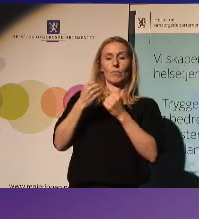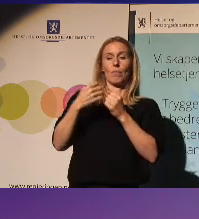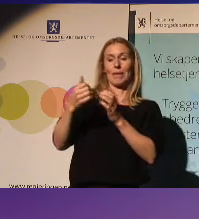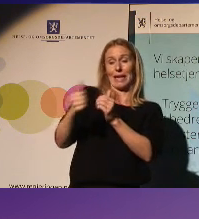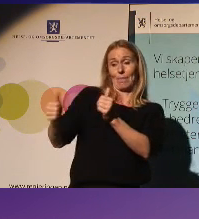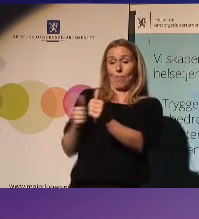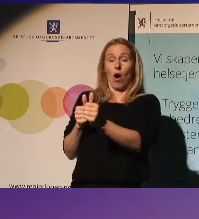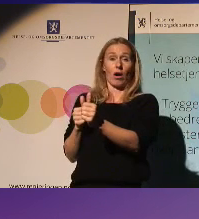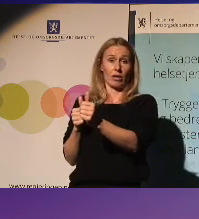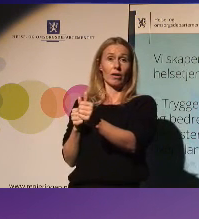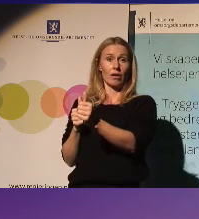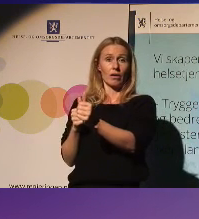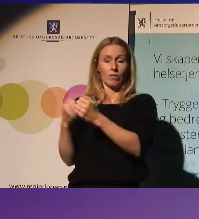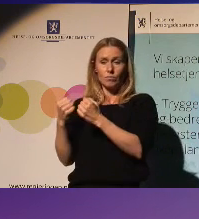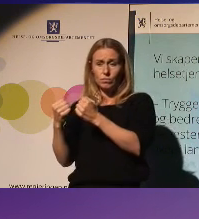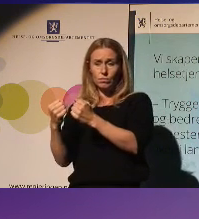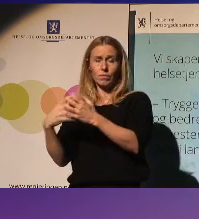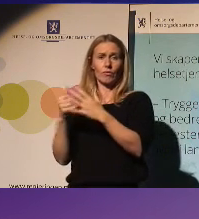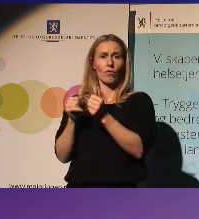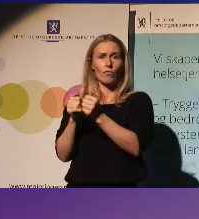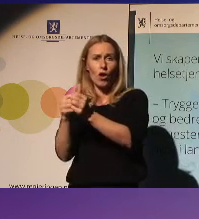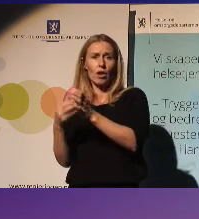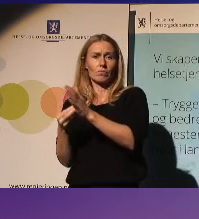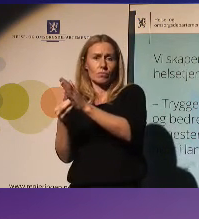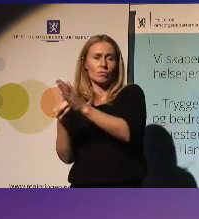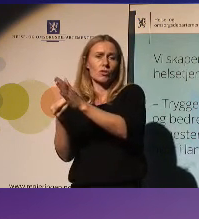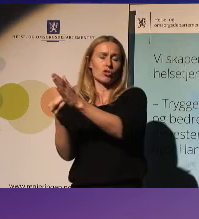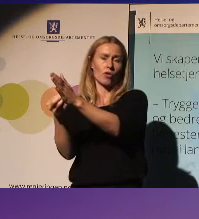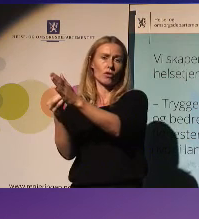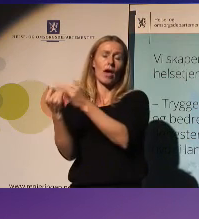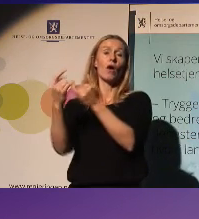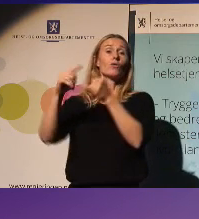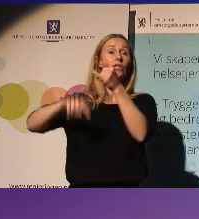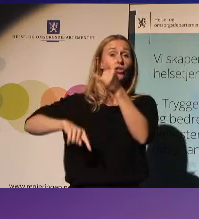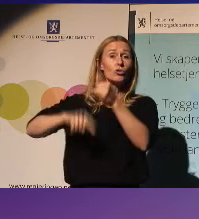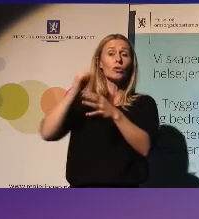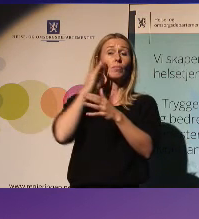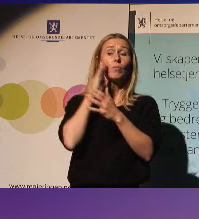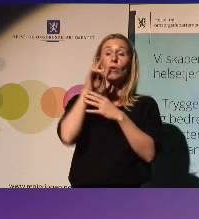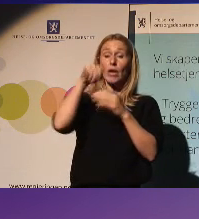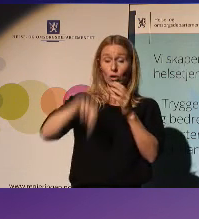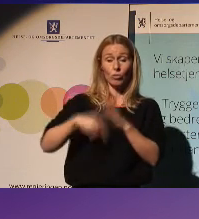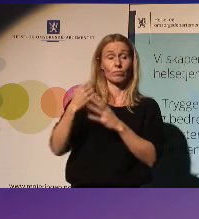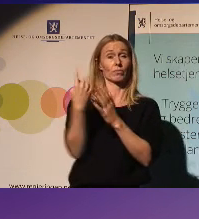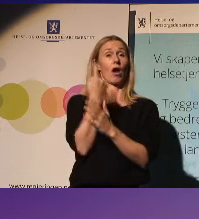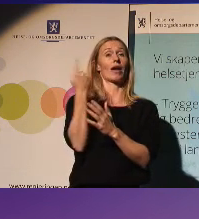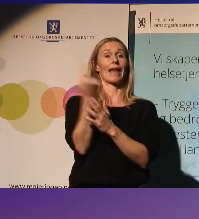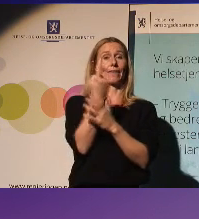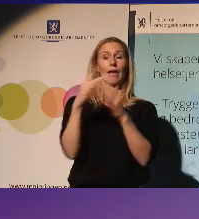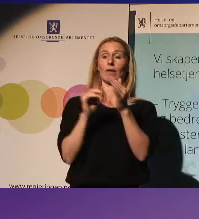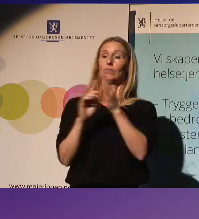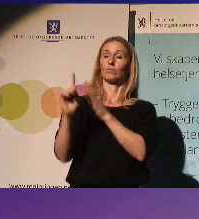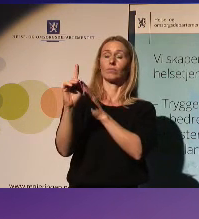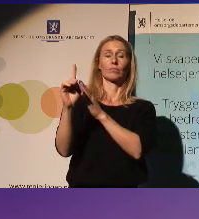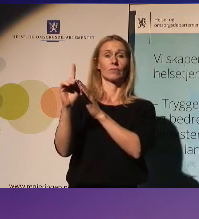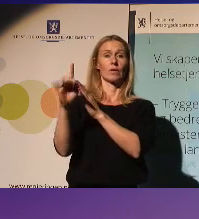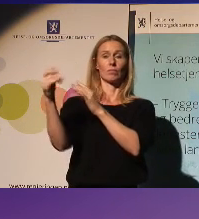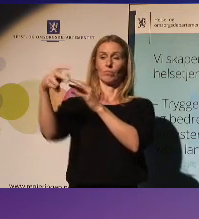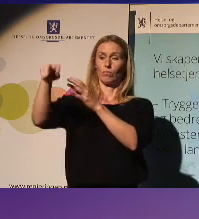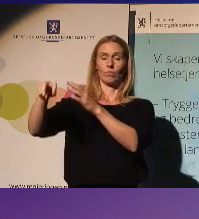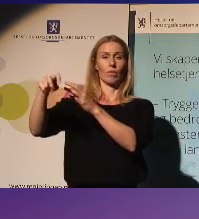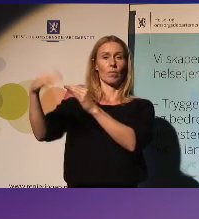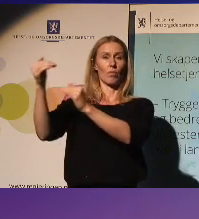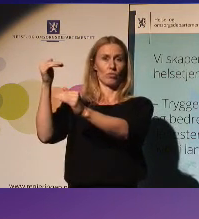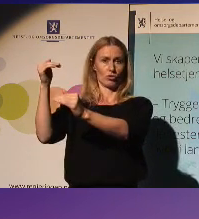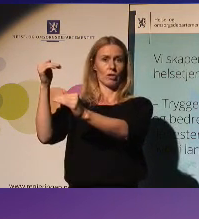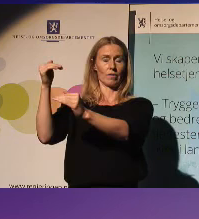bussen. Og til slutt så gikk beboeren på bussen alene, den ansatte kjørte i bil bak, og